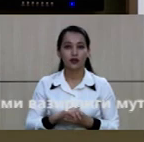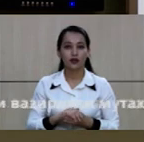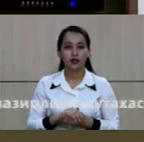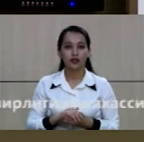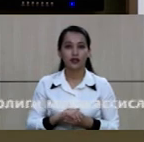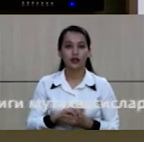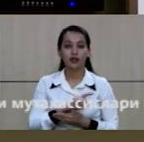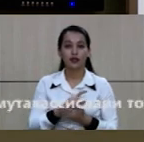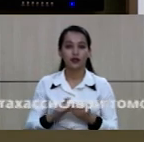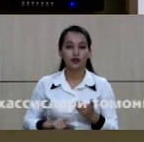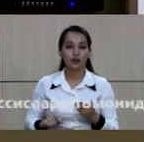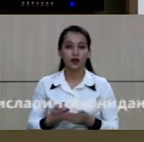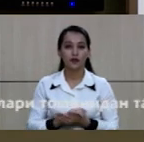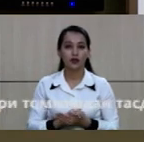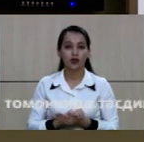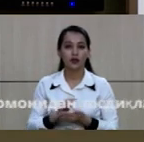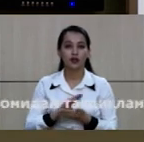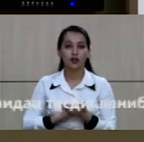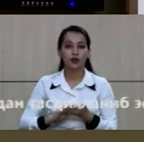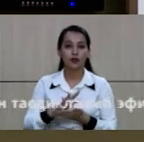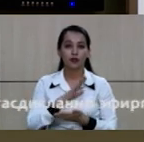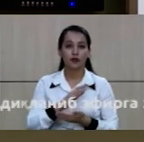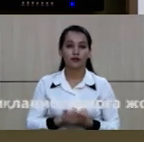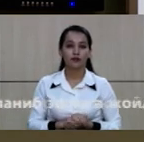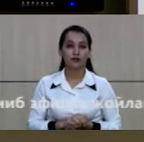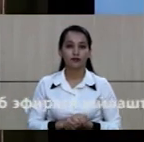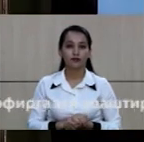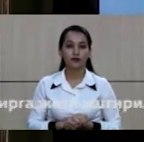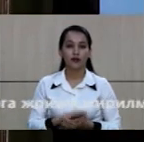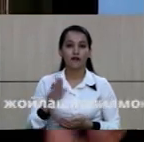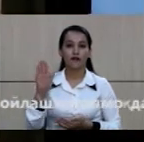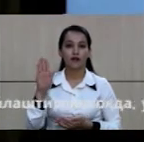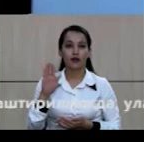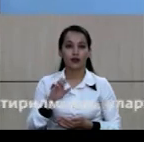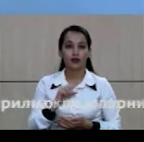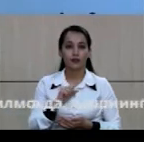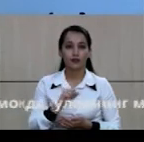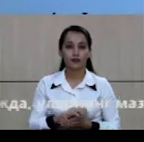asari yuzasidan olgan bilimlarimizni takrorlab oldik. Va